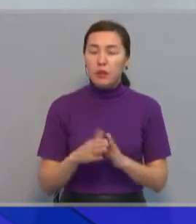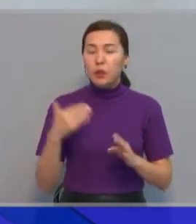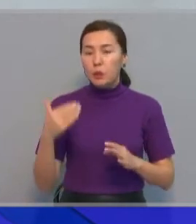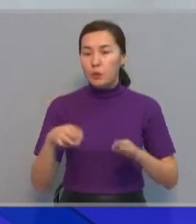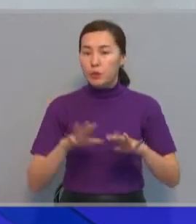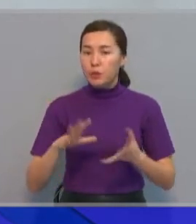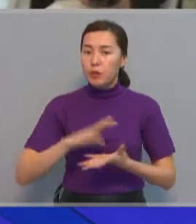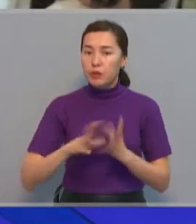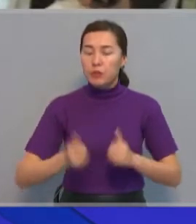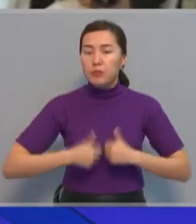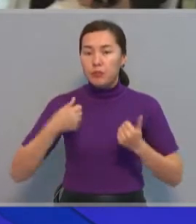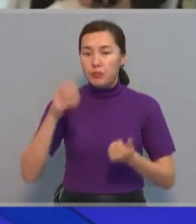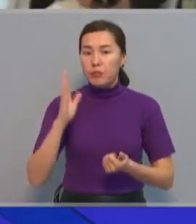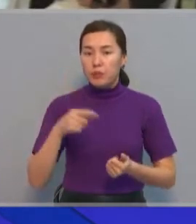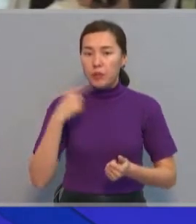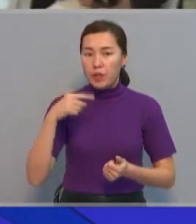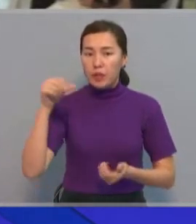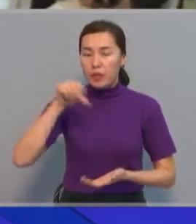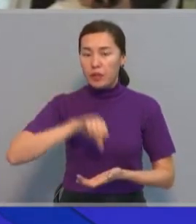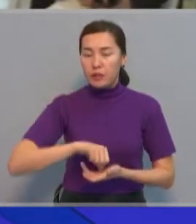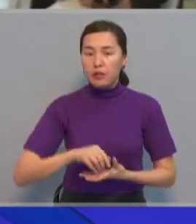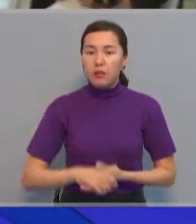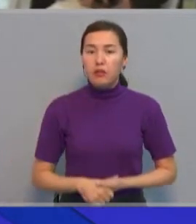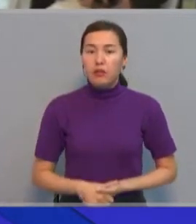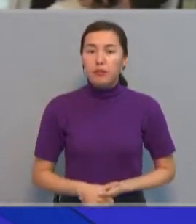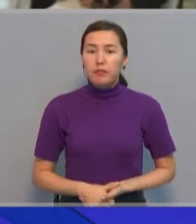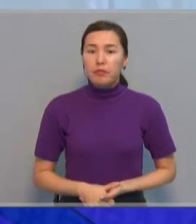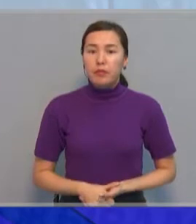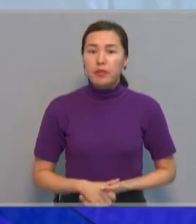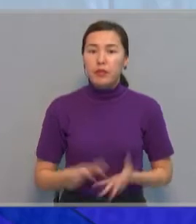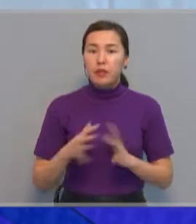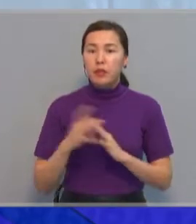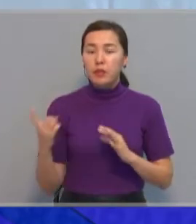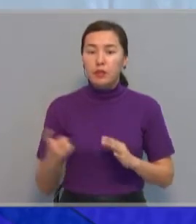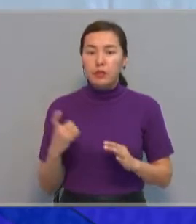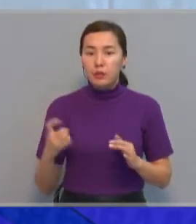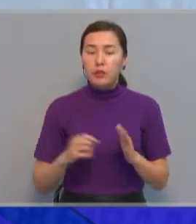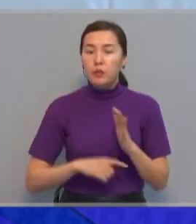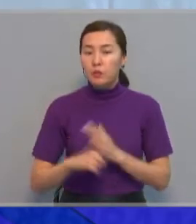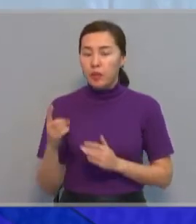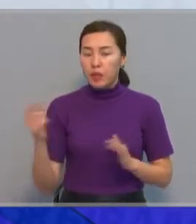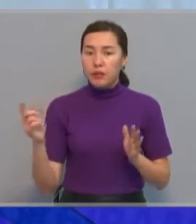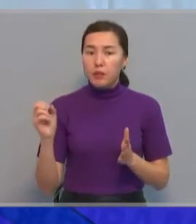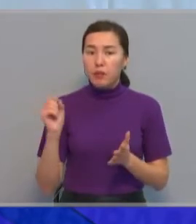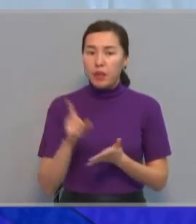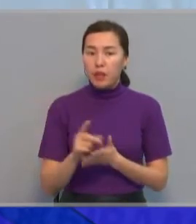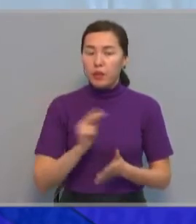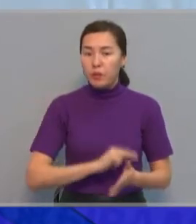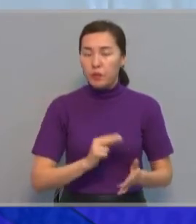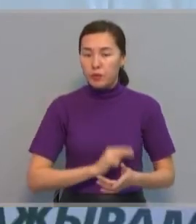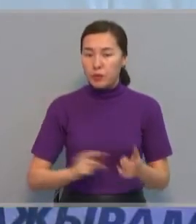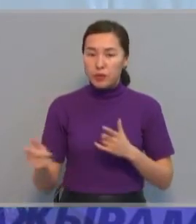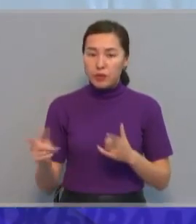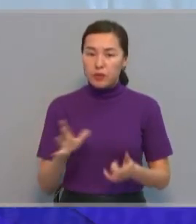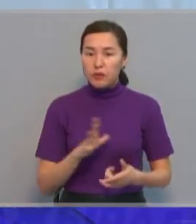оның шешілуіне де атсалысамыз дейді партия өкілдері. Ауыл шаруашылығын қолға алу мақсатында жұмыстар жасалып